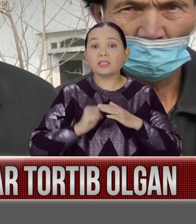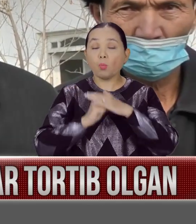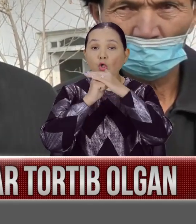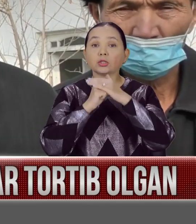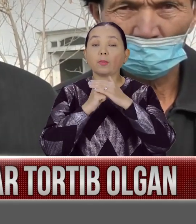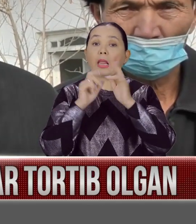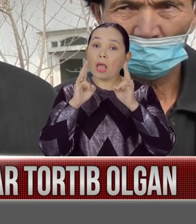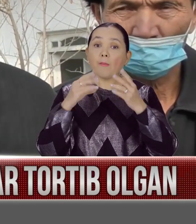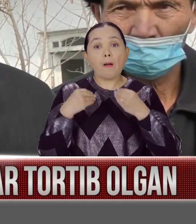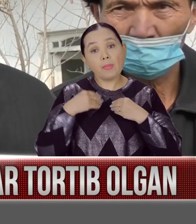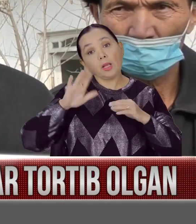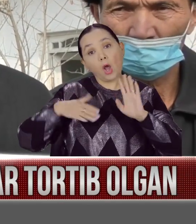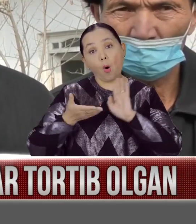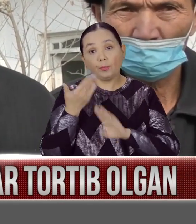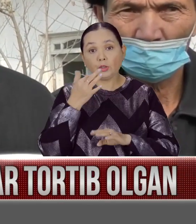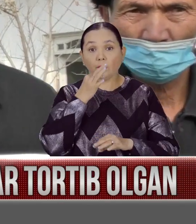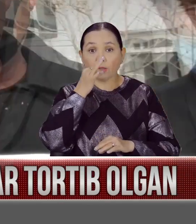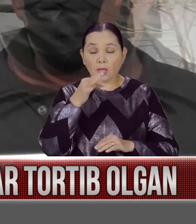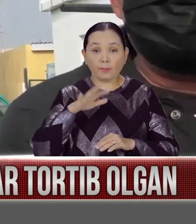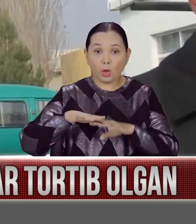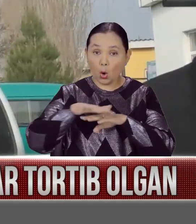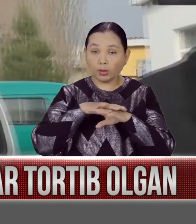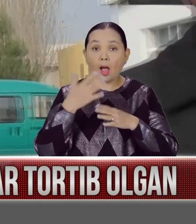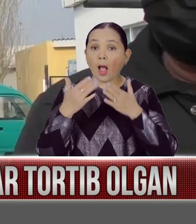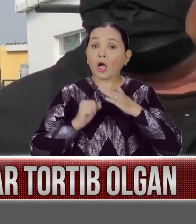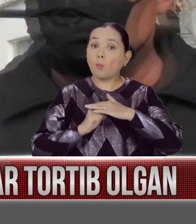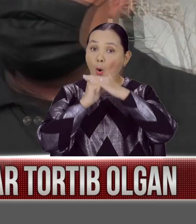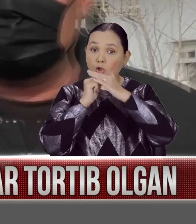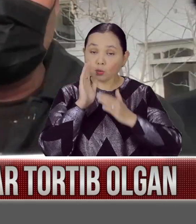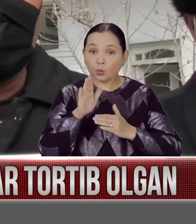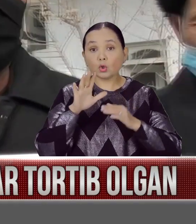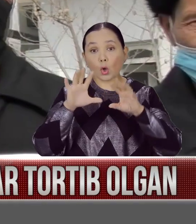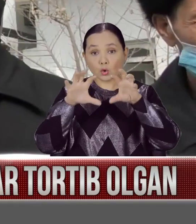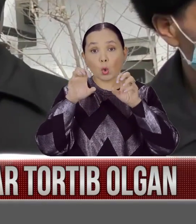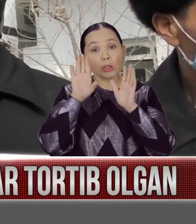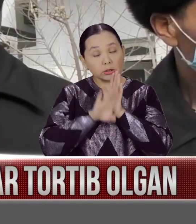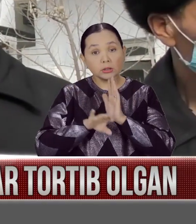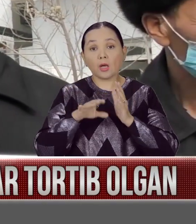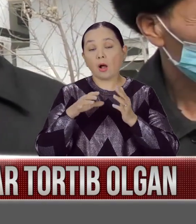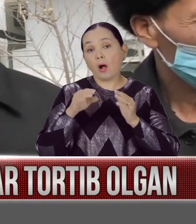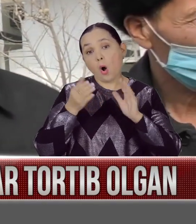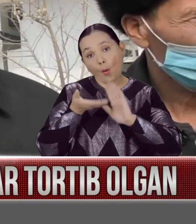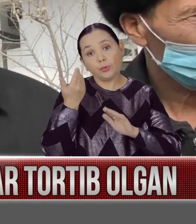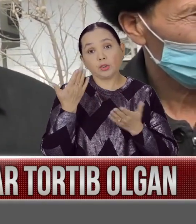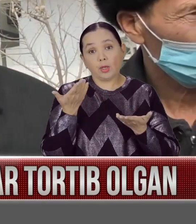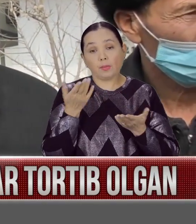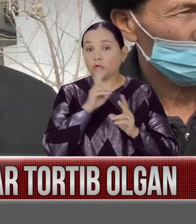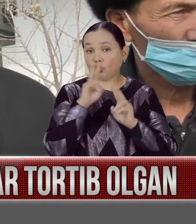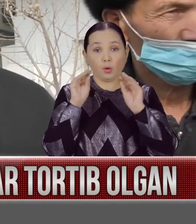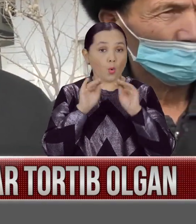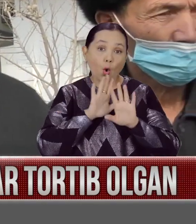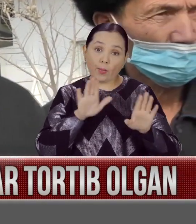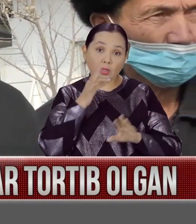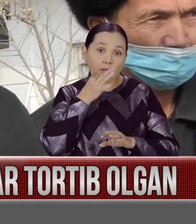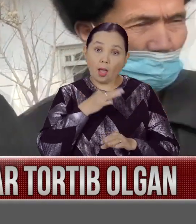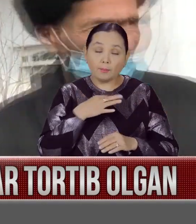so'rg'ichni olaman deyapti. Kimga foyda birlab qo'y, shu gaz yaxshi bo'lsa. Agar bosim bo'lsa deyapti, so'rg'ichsiz yoqaydi, yoningda qon bo'lsa olib tashlaymiz. Hech kim qo'ymaydi deyapti.